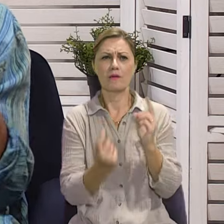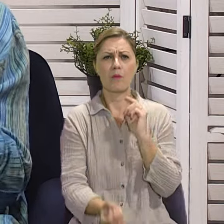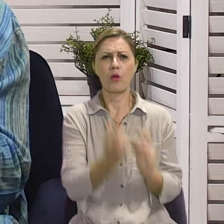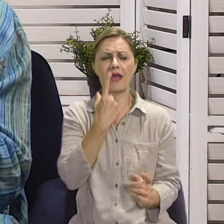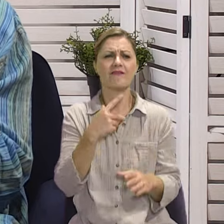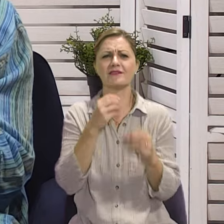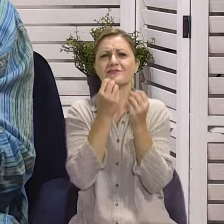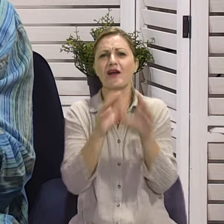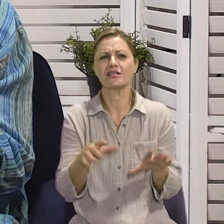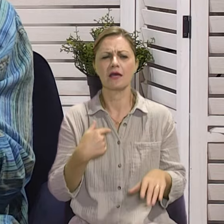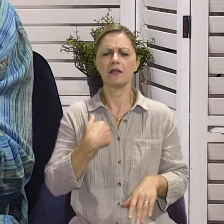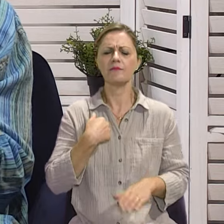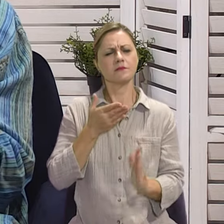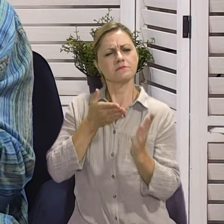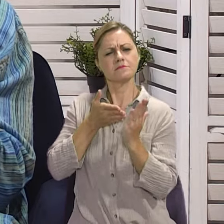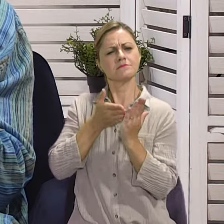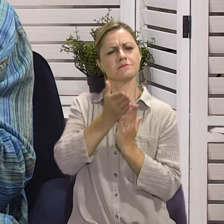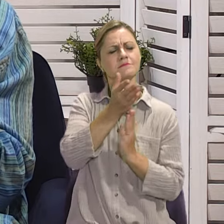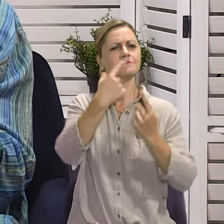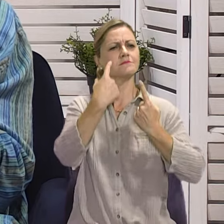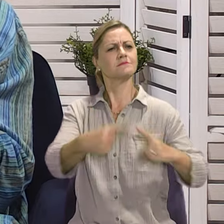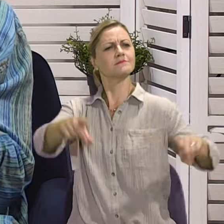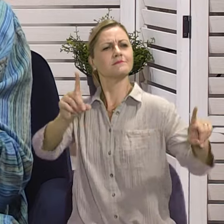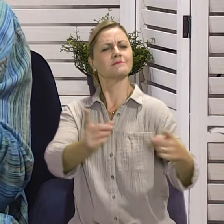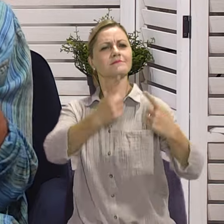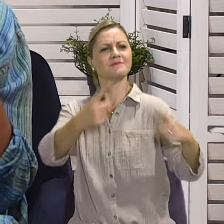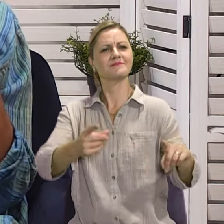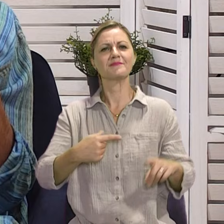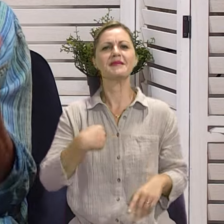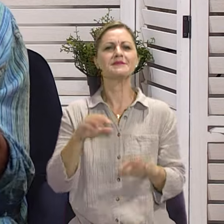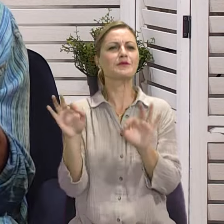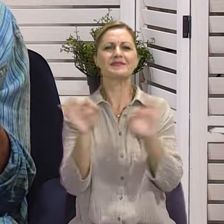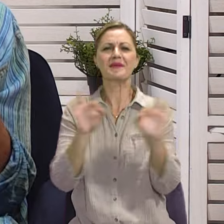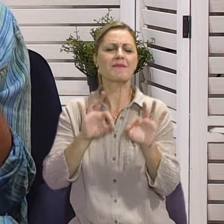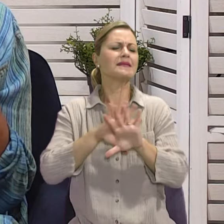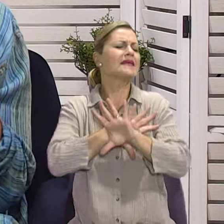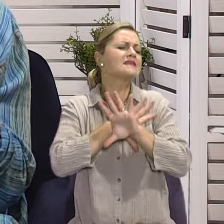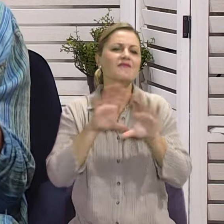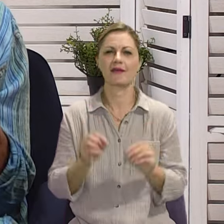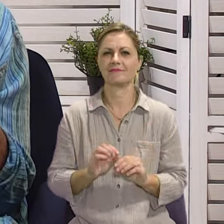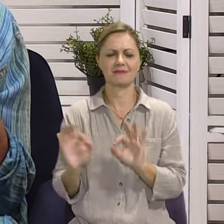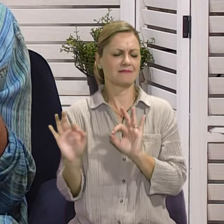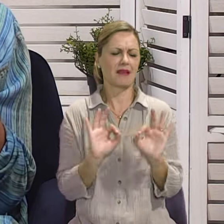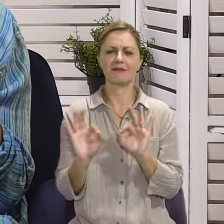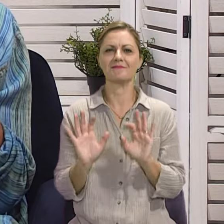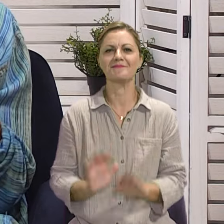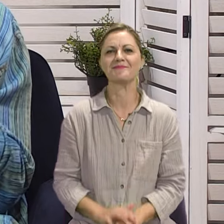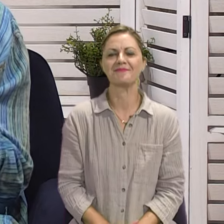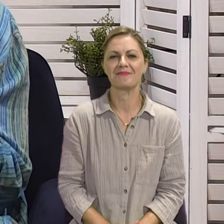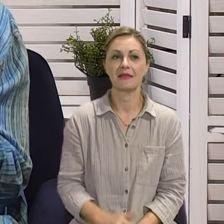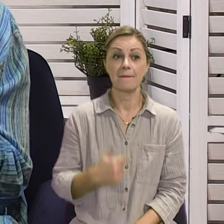strane. Ali to je jednostavno, mi smo umjetnice i mi smo trubaduri. Tako smo počeli.